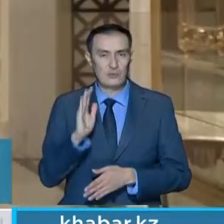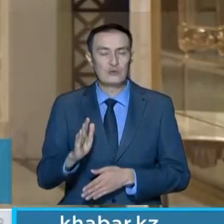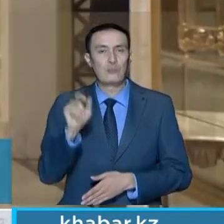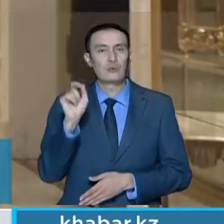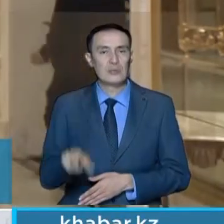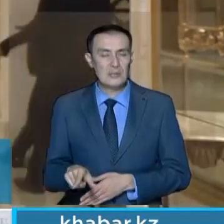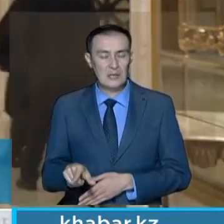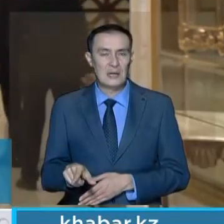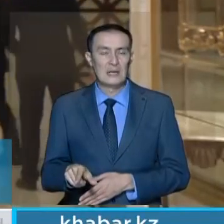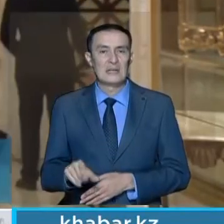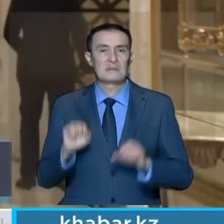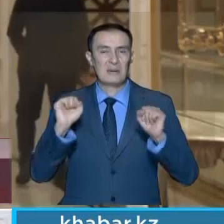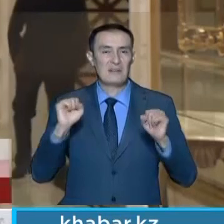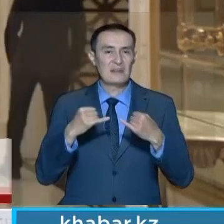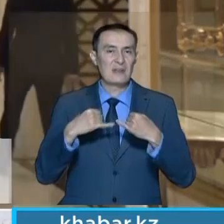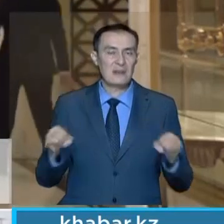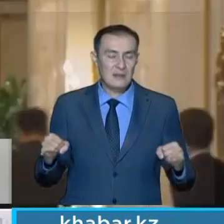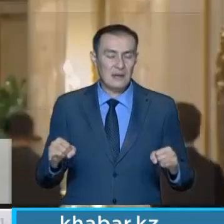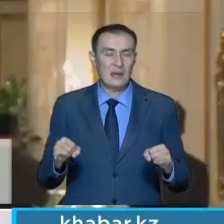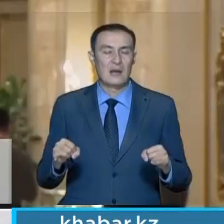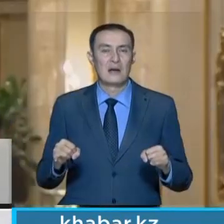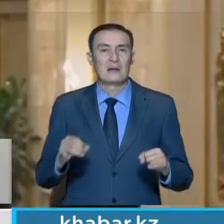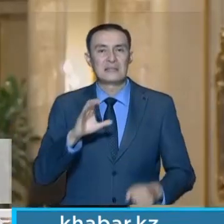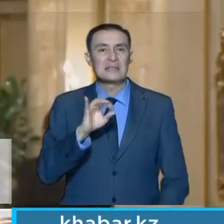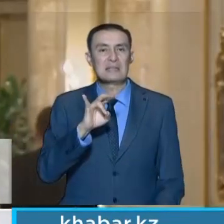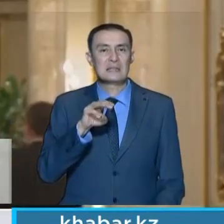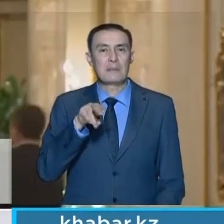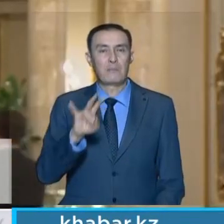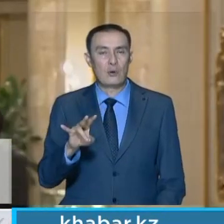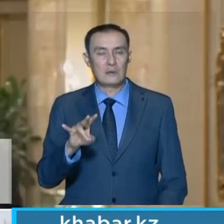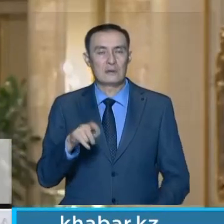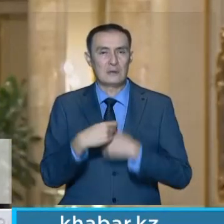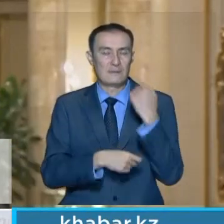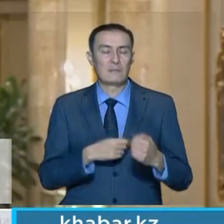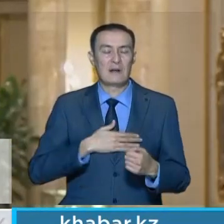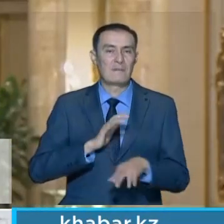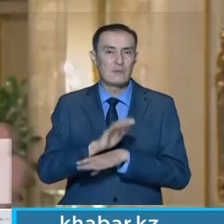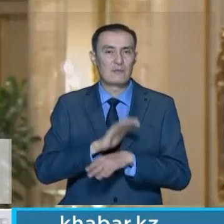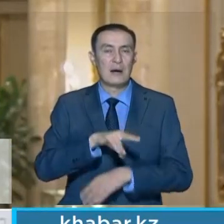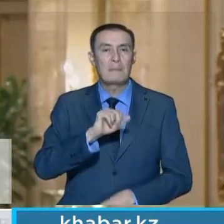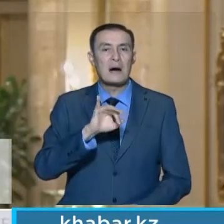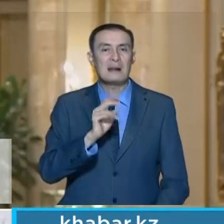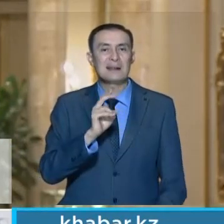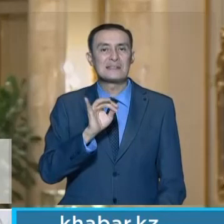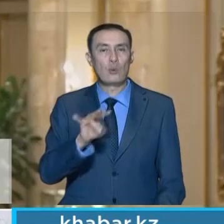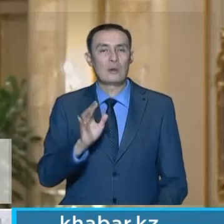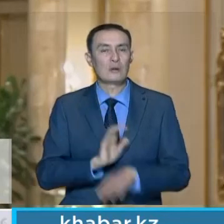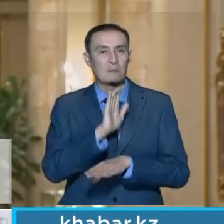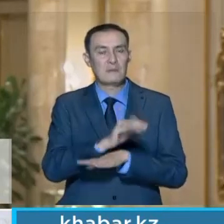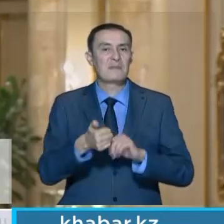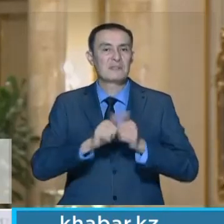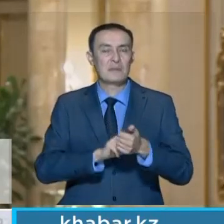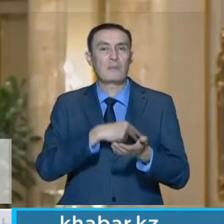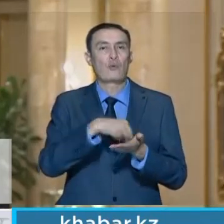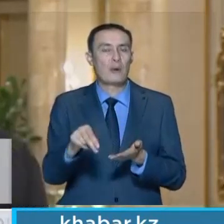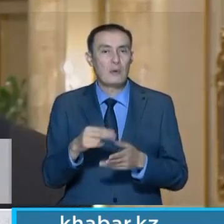бутылок, синтепона, спортивных нитей. Вот мы производим на Атырауском нефтеперерабатывающем заводе пароксилол, который экспортируется, и взамен мы